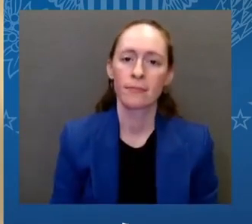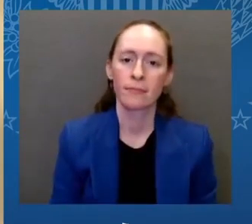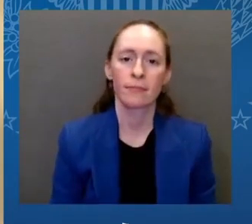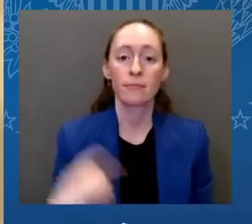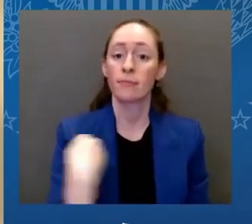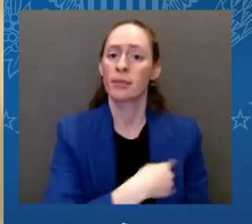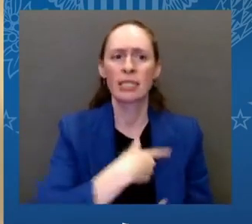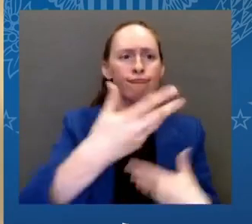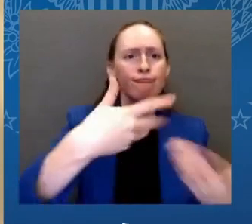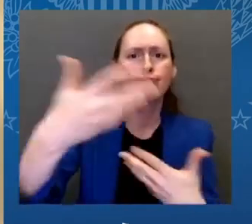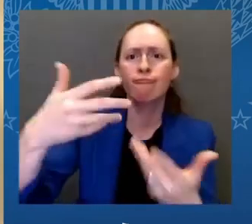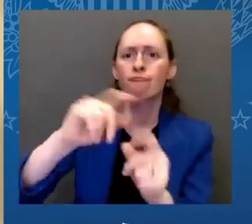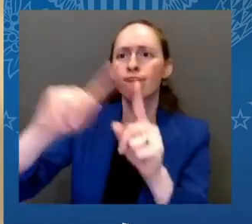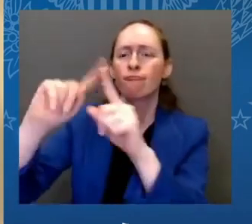і